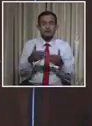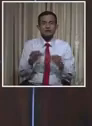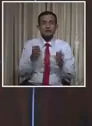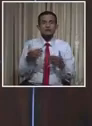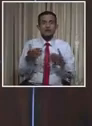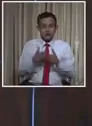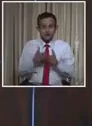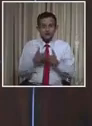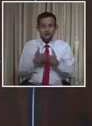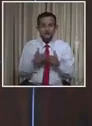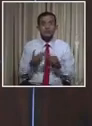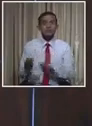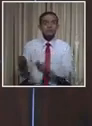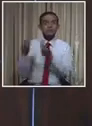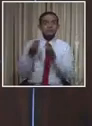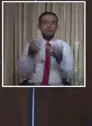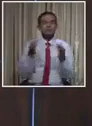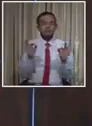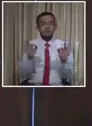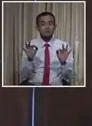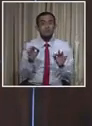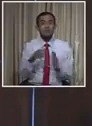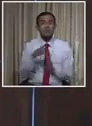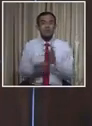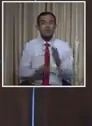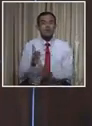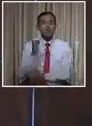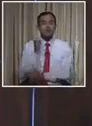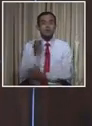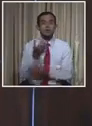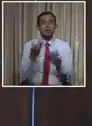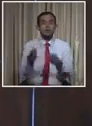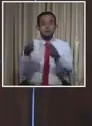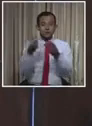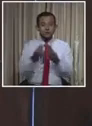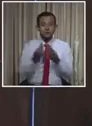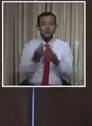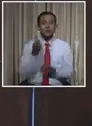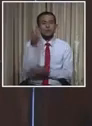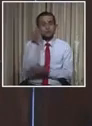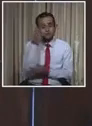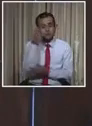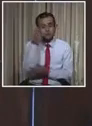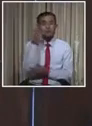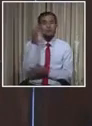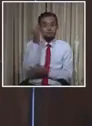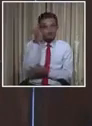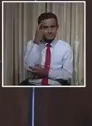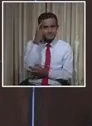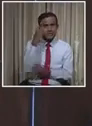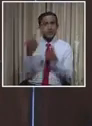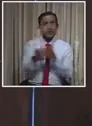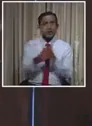අපිට මේ ලබලා දෙන නිදහස මේ රටේ රණවිරු ඇති කළ දීපු එය මතක් කරන්න සිහි කරන්න